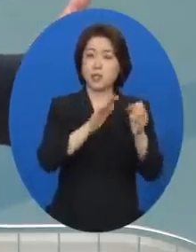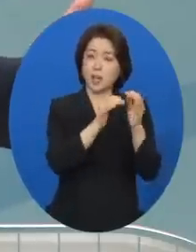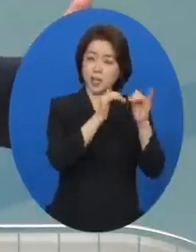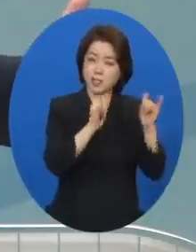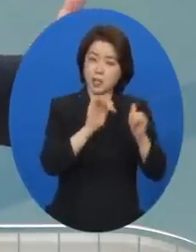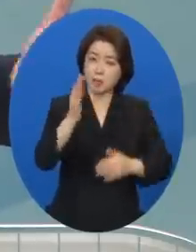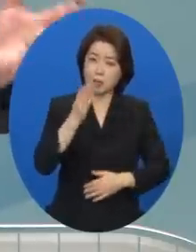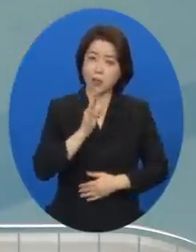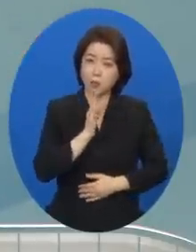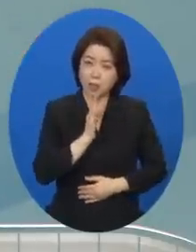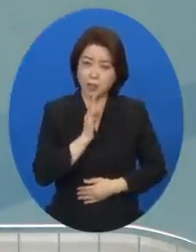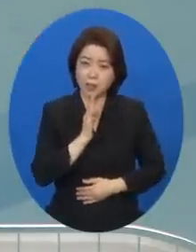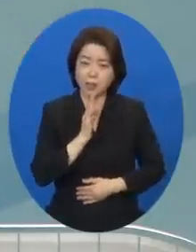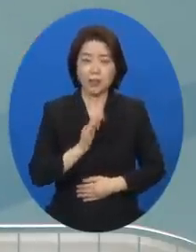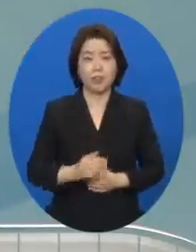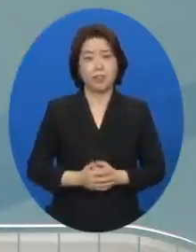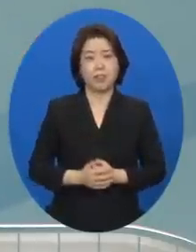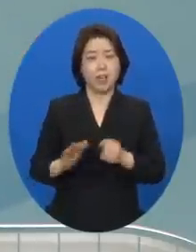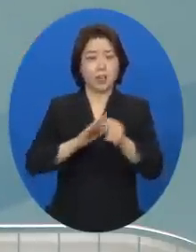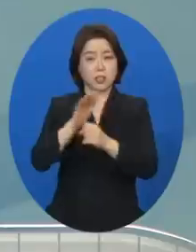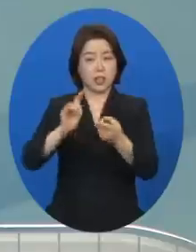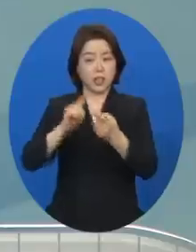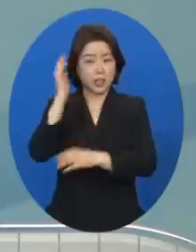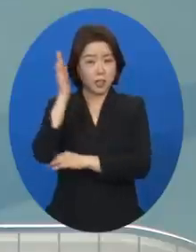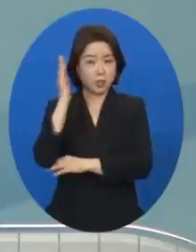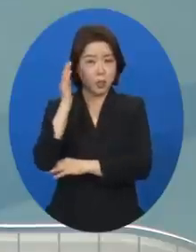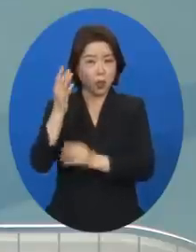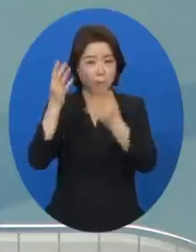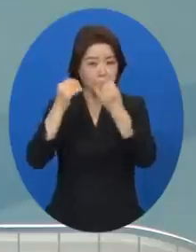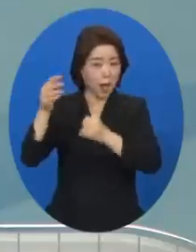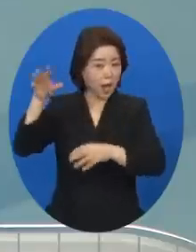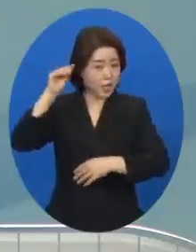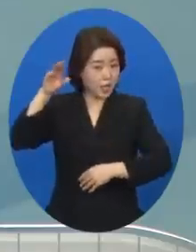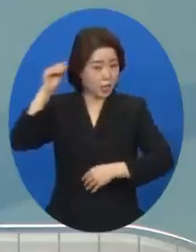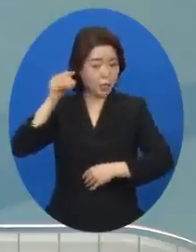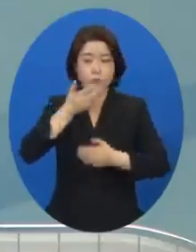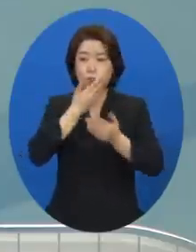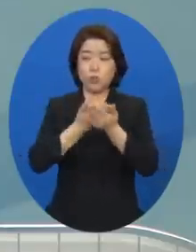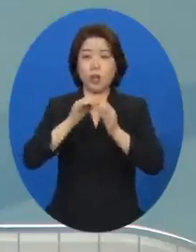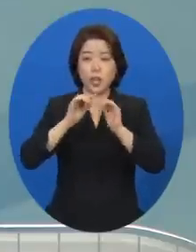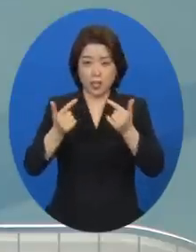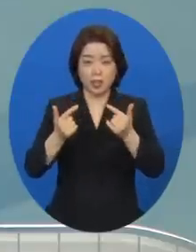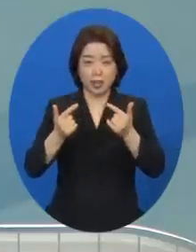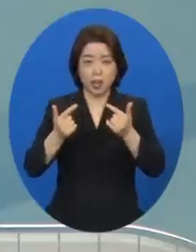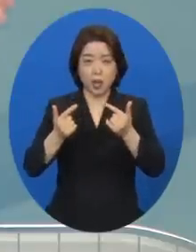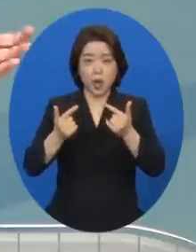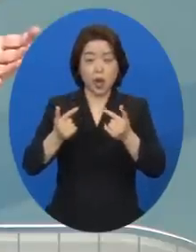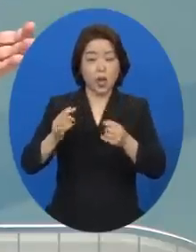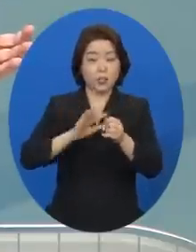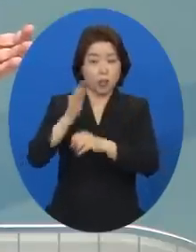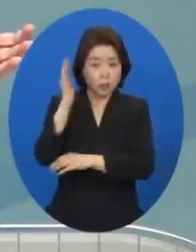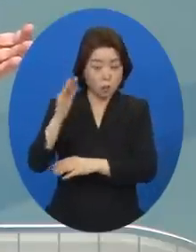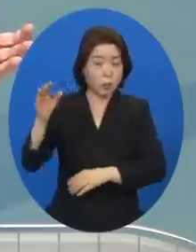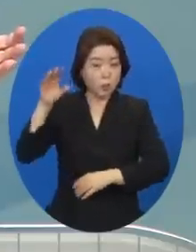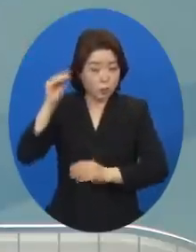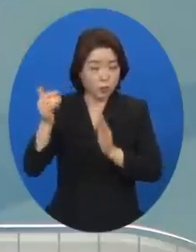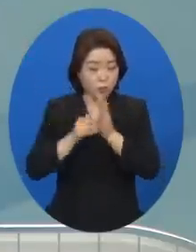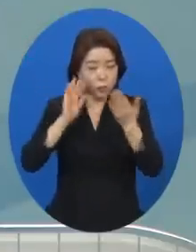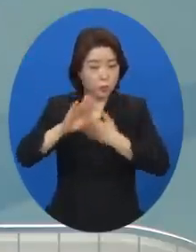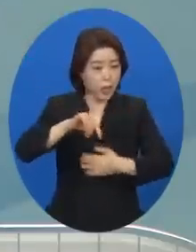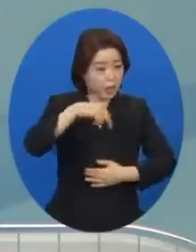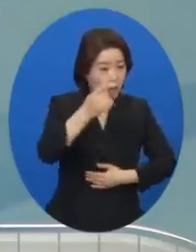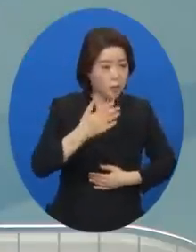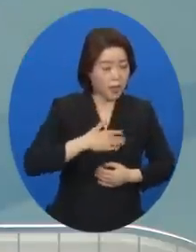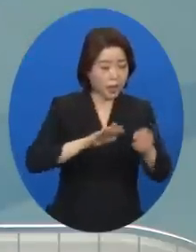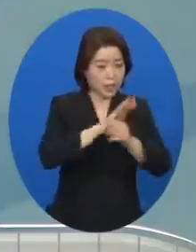되었나요 사랑에 대한 설교를 얼마나 많이 들었냐 가 중요한 게 아니고 그래서 내가 사랑하게 되었는가 또